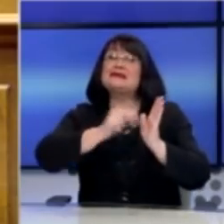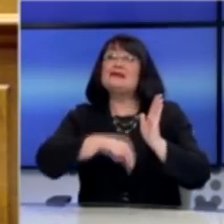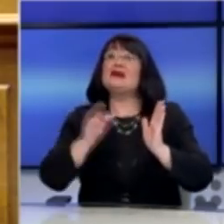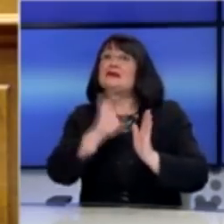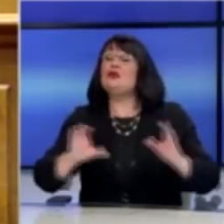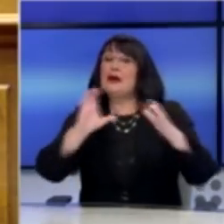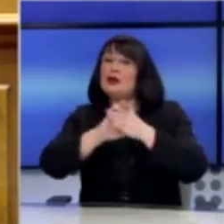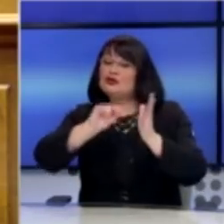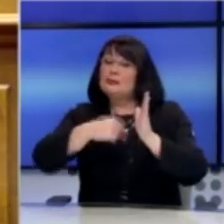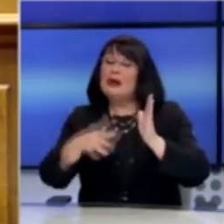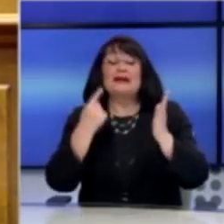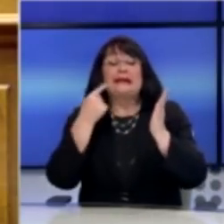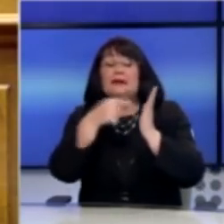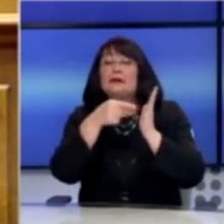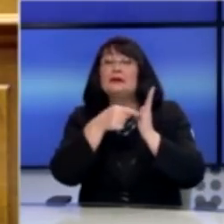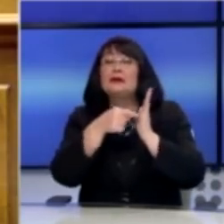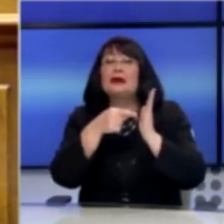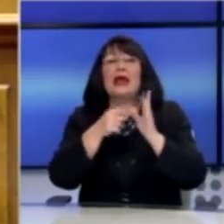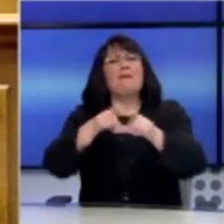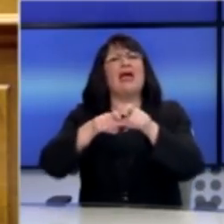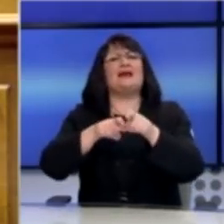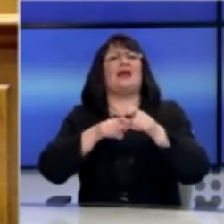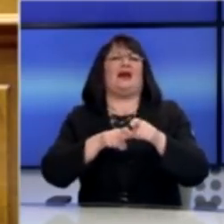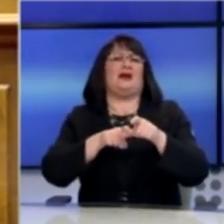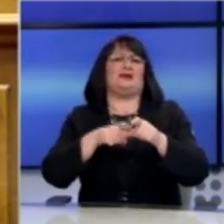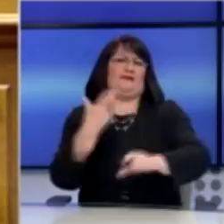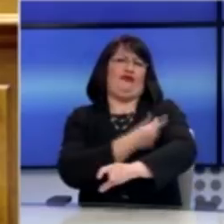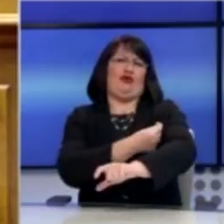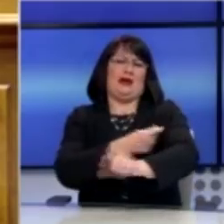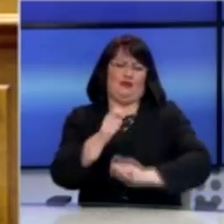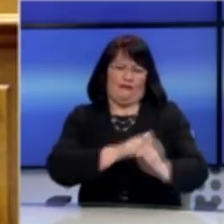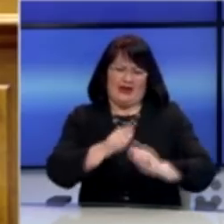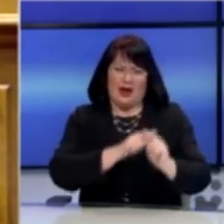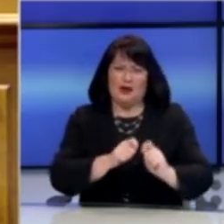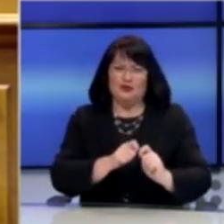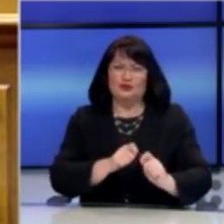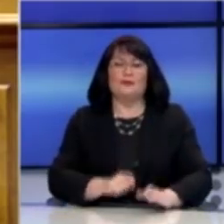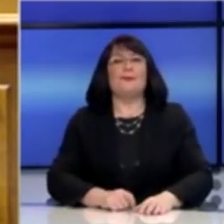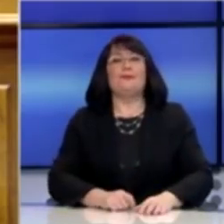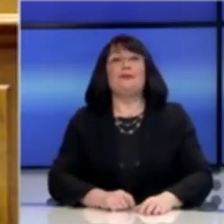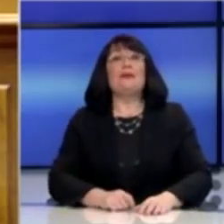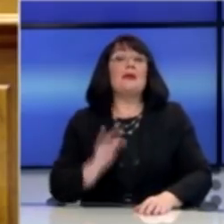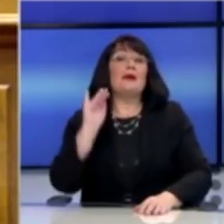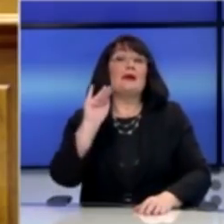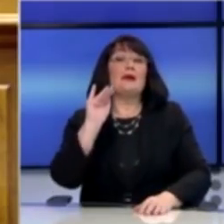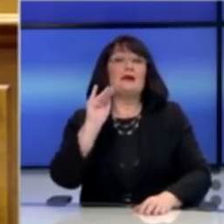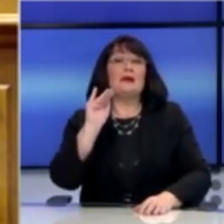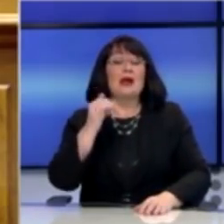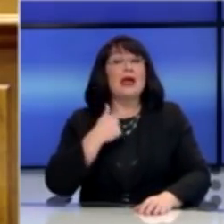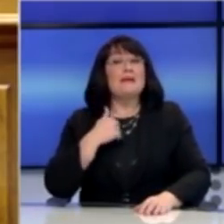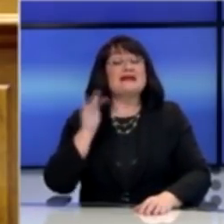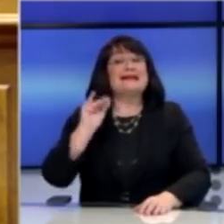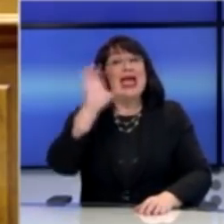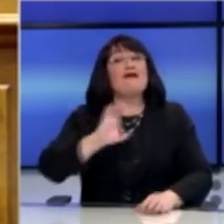υπογράψει η Ευρωπαϊκή Ένωση με τις συγκεκριμένες εταιρείες και τις οποίες συμβάσεις έχει ζητήσει να δοθούν η ομάδα μας